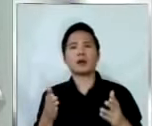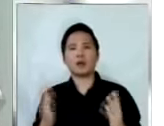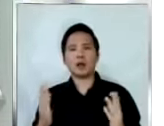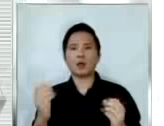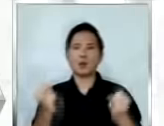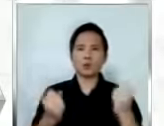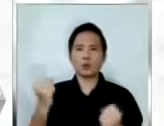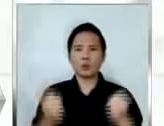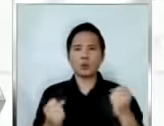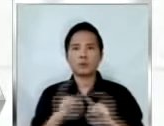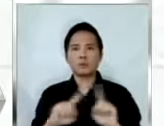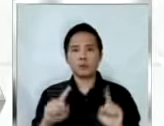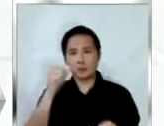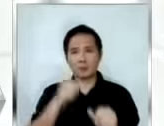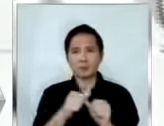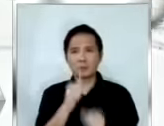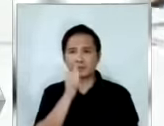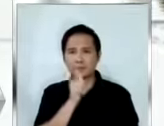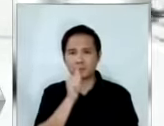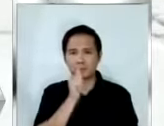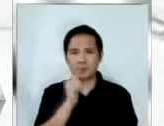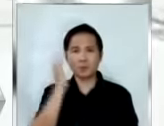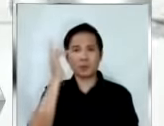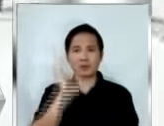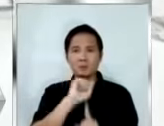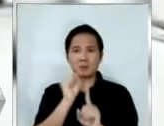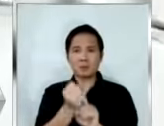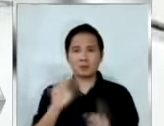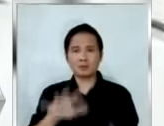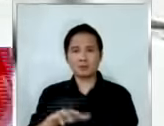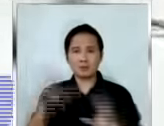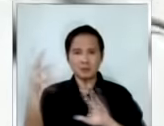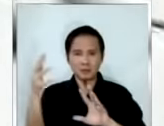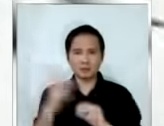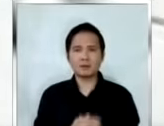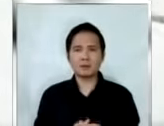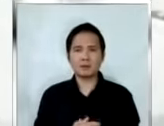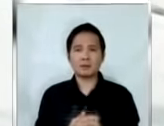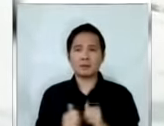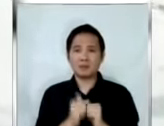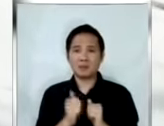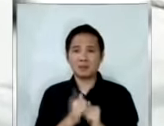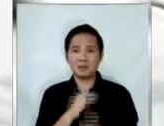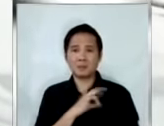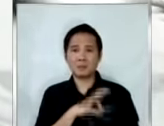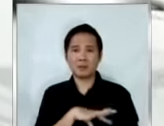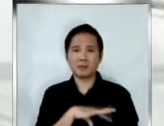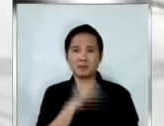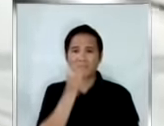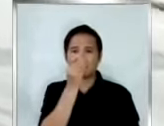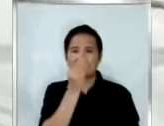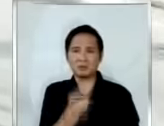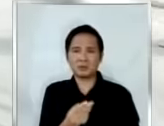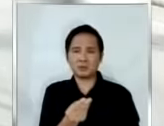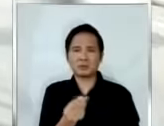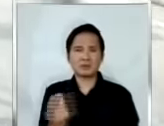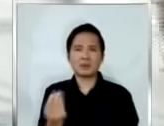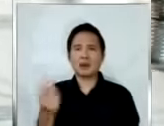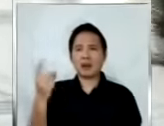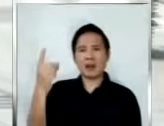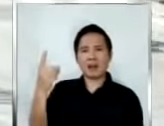sitwasyon ngayon, maswerte ng 2,000 sila kada araw o halos kalahati ng normal nilang kita noong